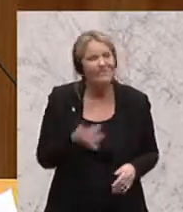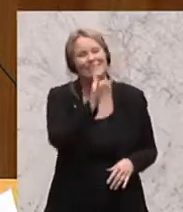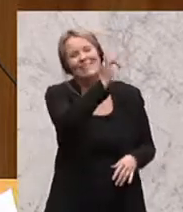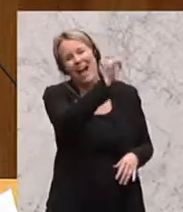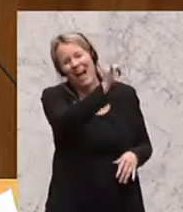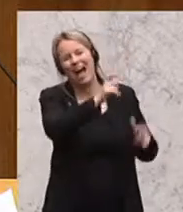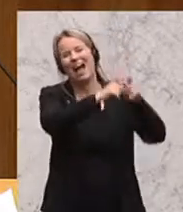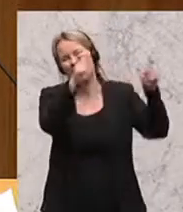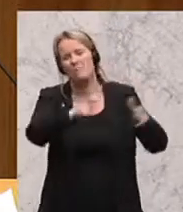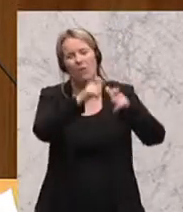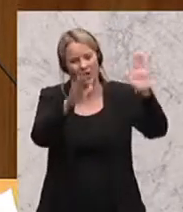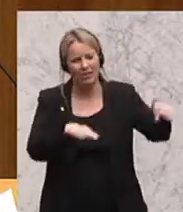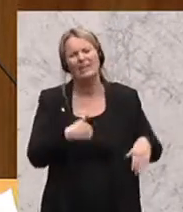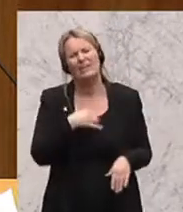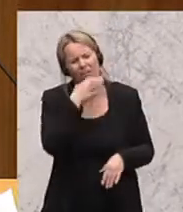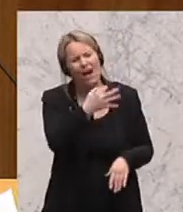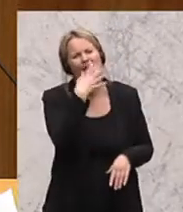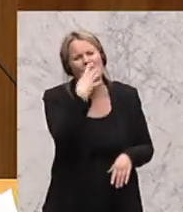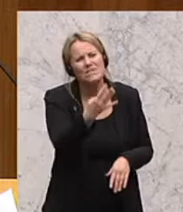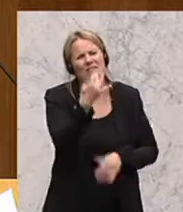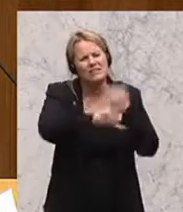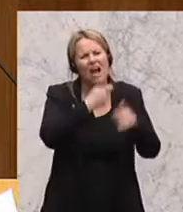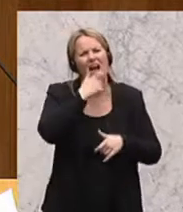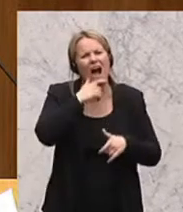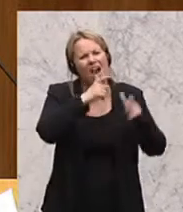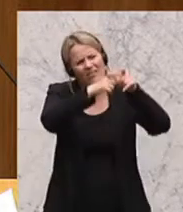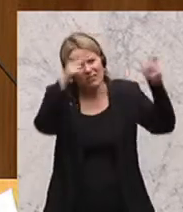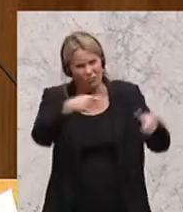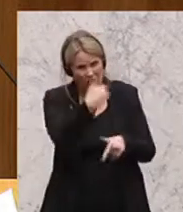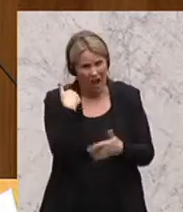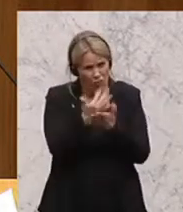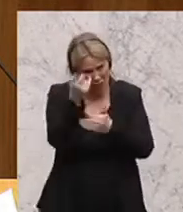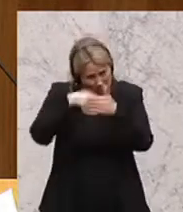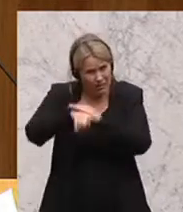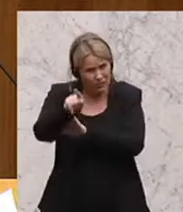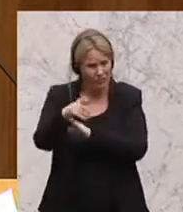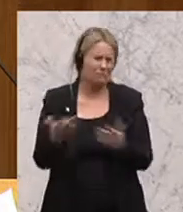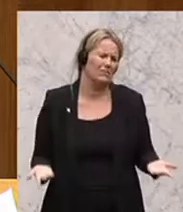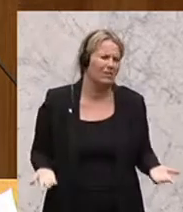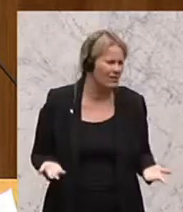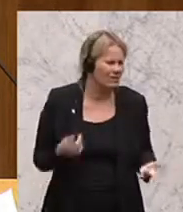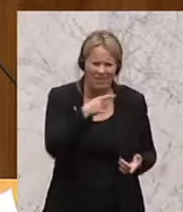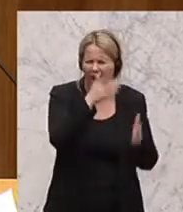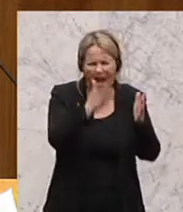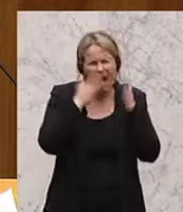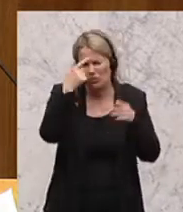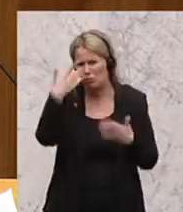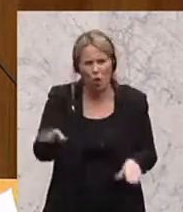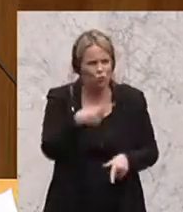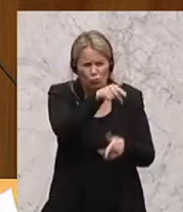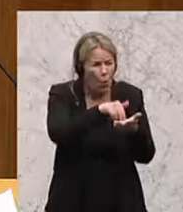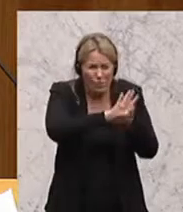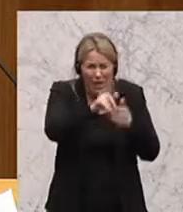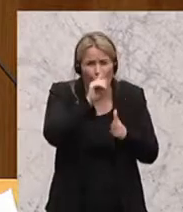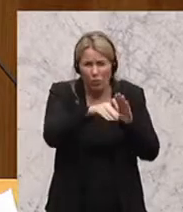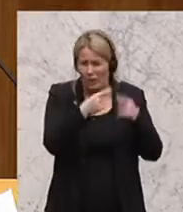Die Gebäude. Haben Sie schon mal ein 40 Jahre altes Bad? Waren Sie schon mal Gast in einem 40 Jahre alten Bad? Sie sind ahnungslos. Sie waren noch nie Unternehmer. Sie